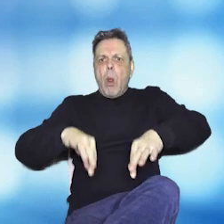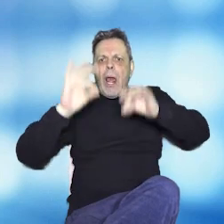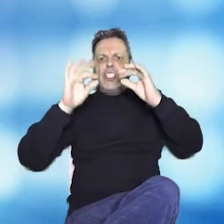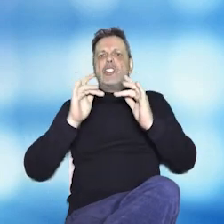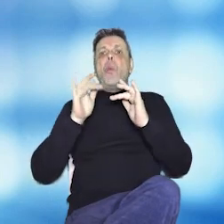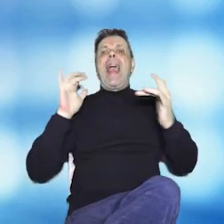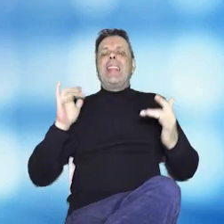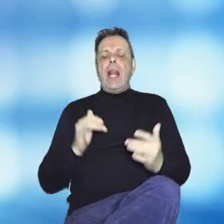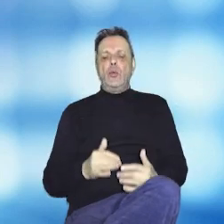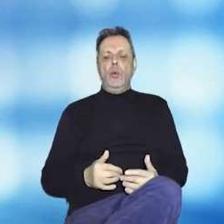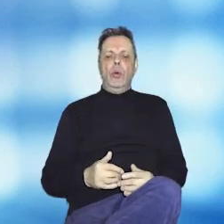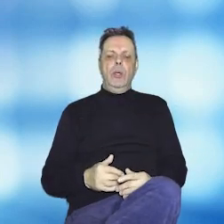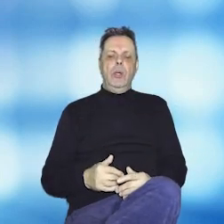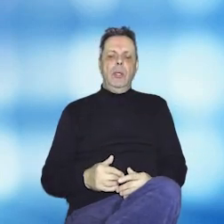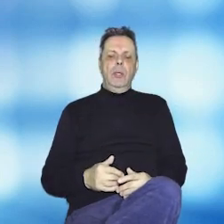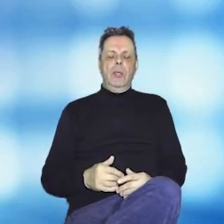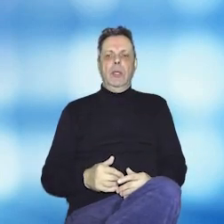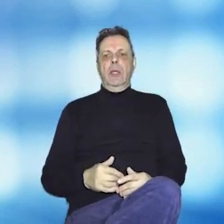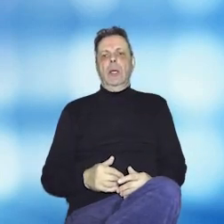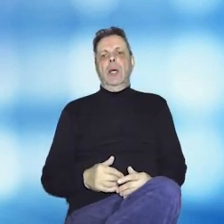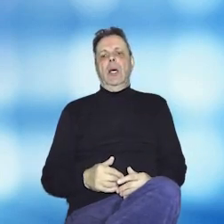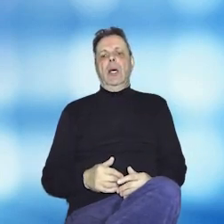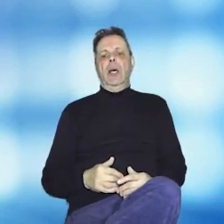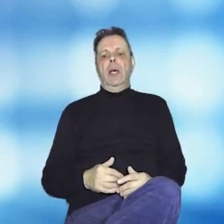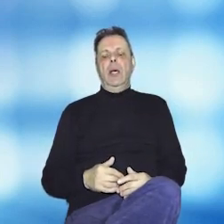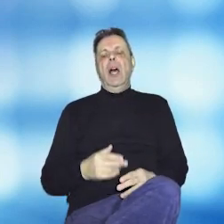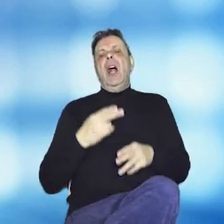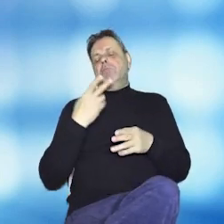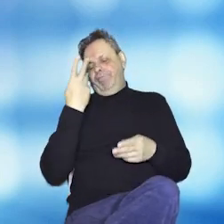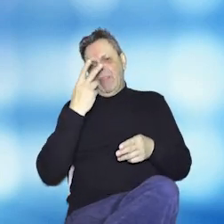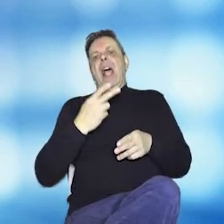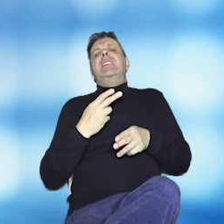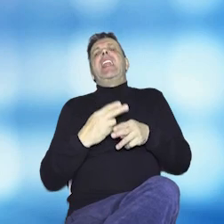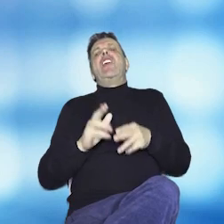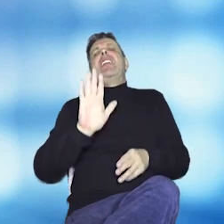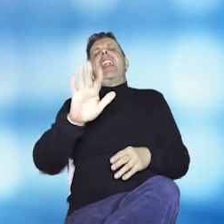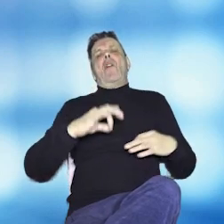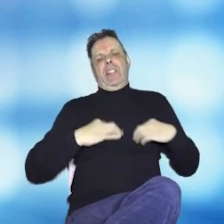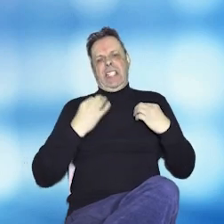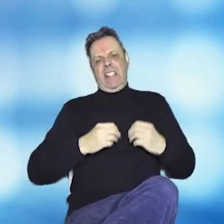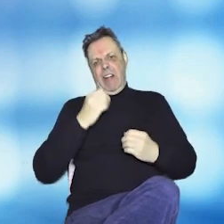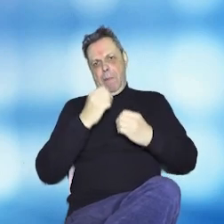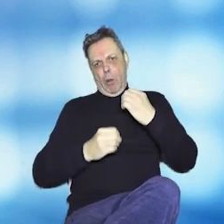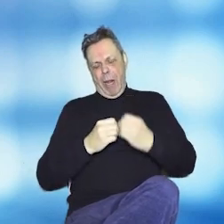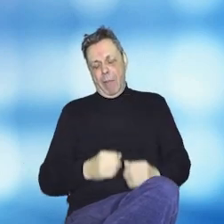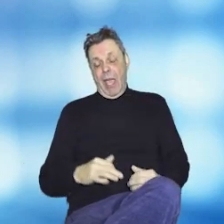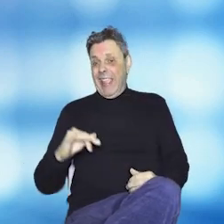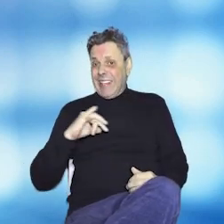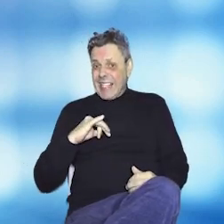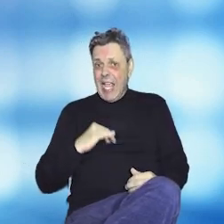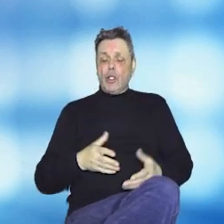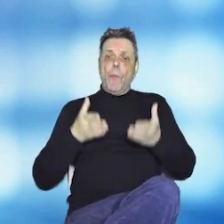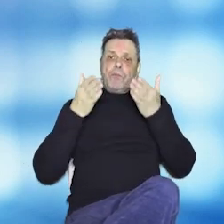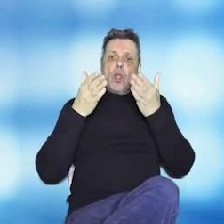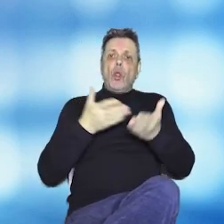na internet stranici kao link, jel da, za rješavanje njihovih zdravstvenih tegoba, interesantno je da su vam